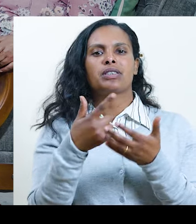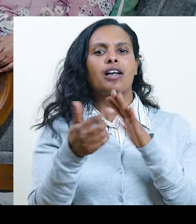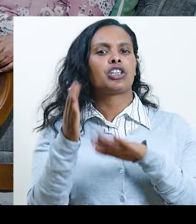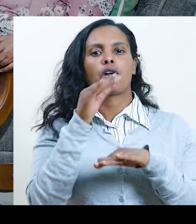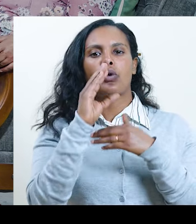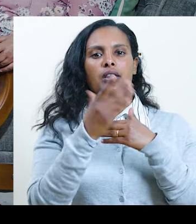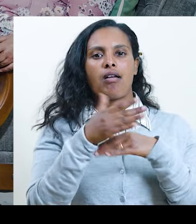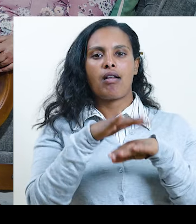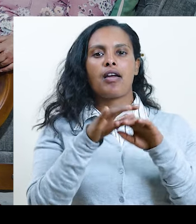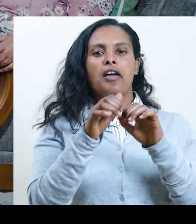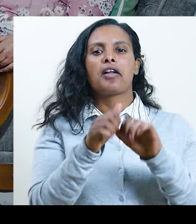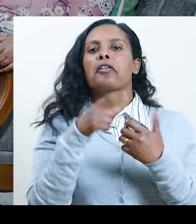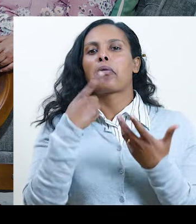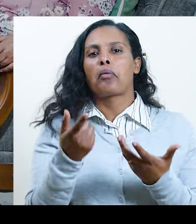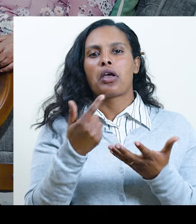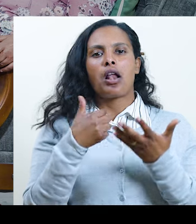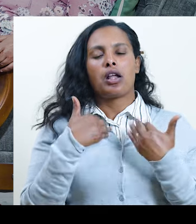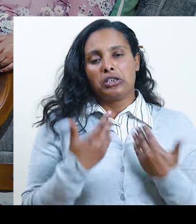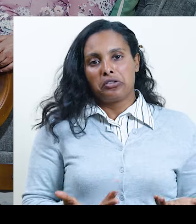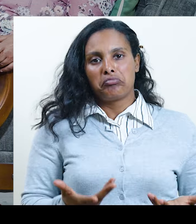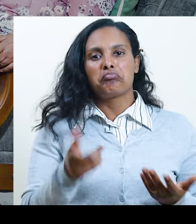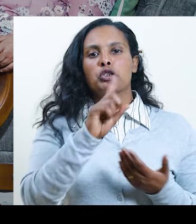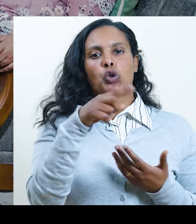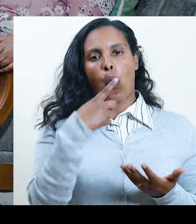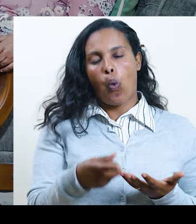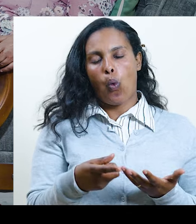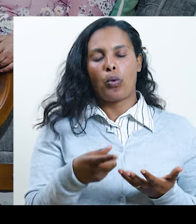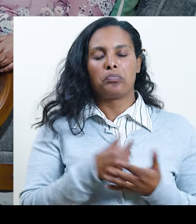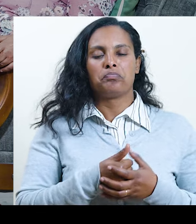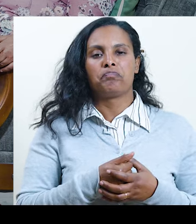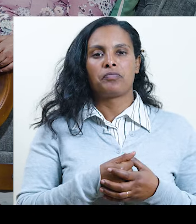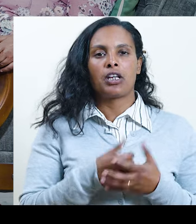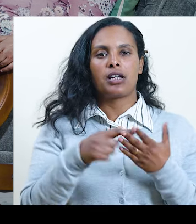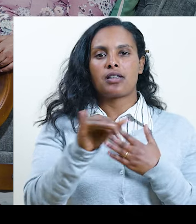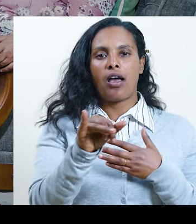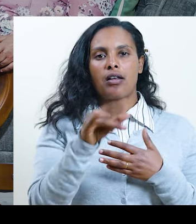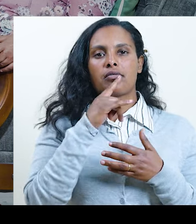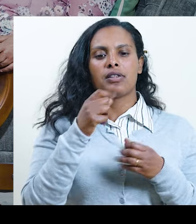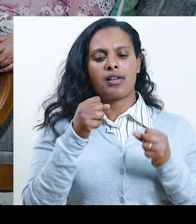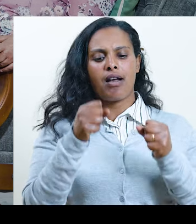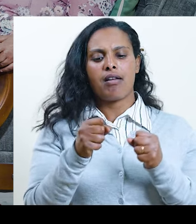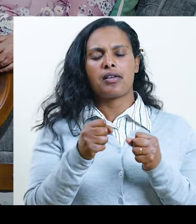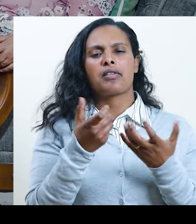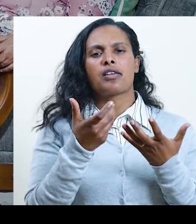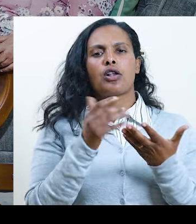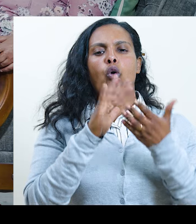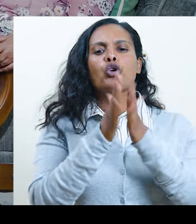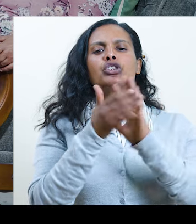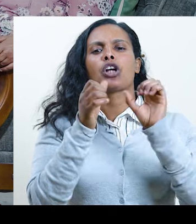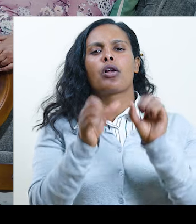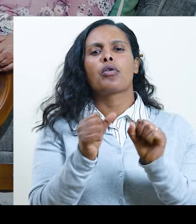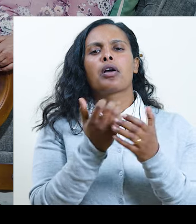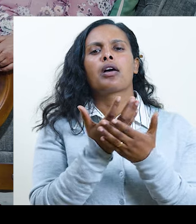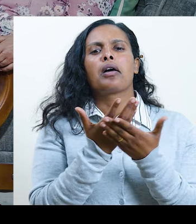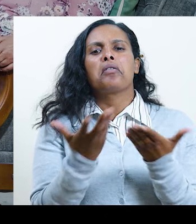አስቸጋሪ ጊዜ ጀምሮ ያለሽን ምንድን ነው እንደዚህ አይነት ጥንካሬ ሊሆንሽ